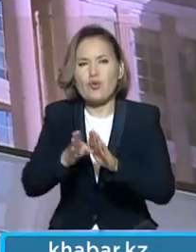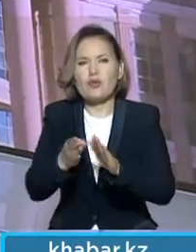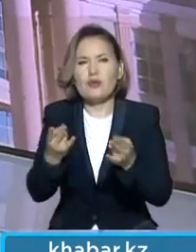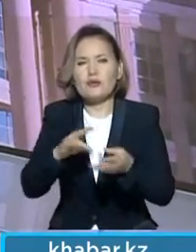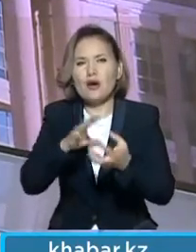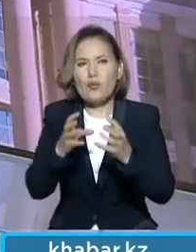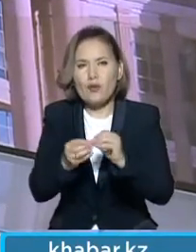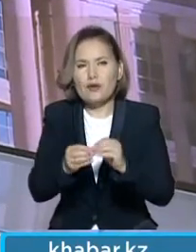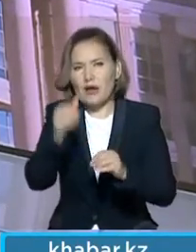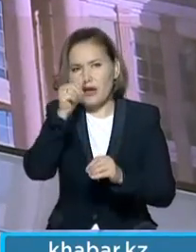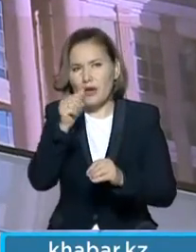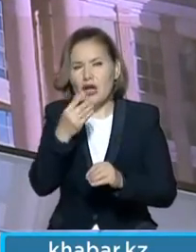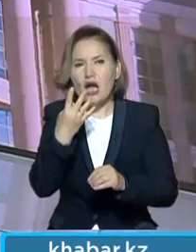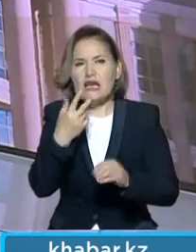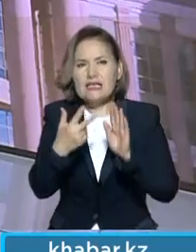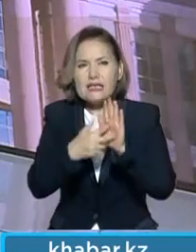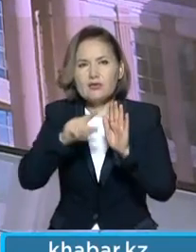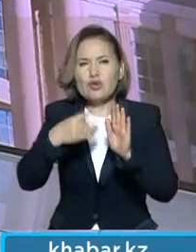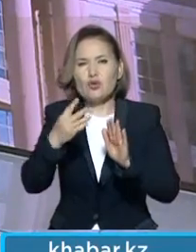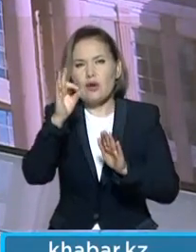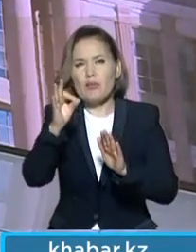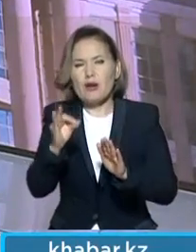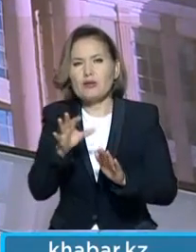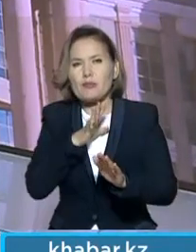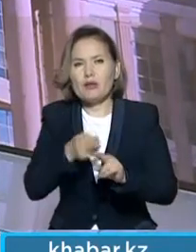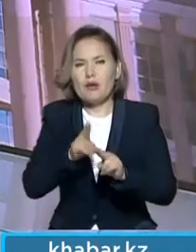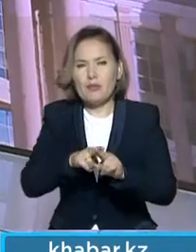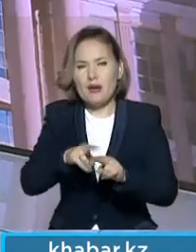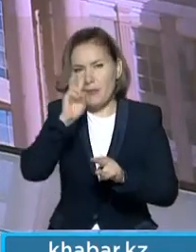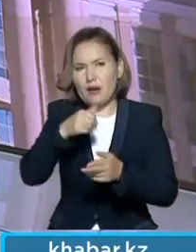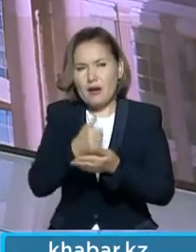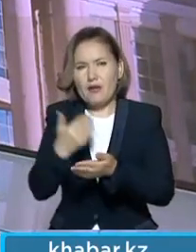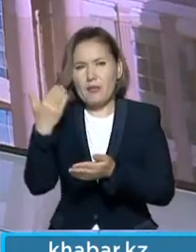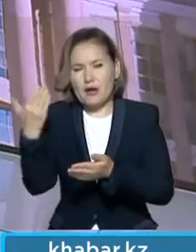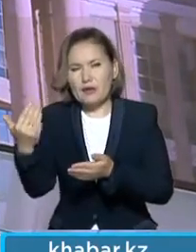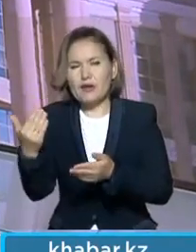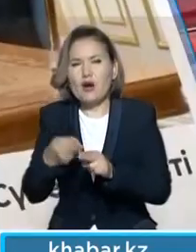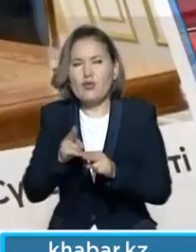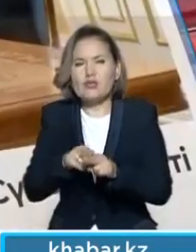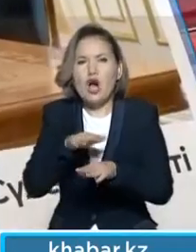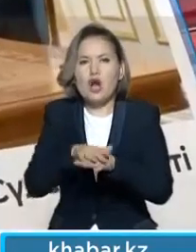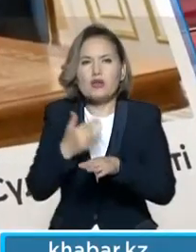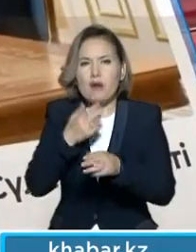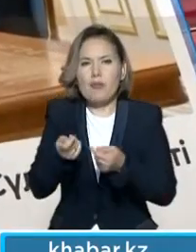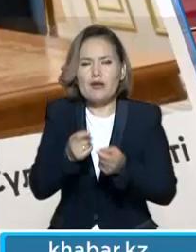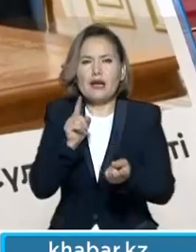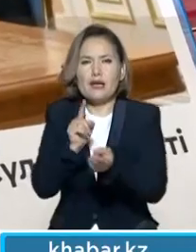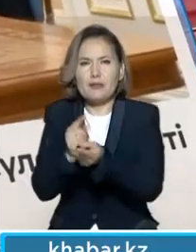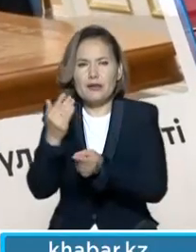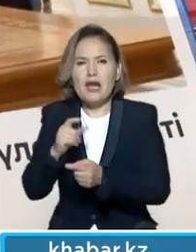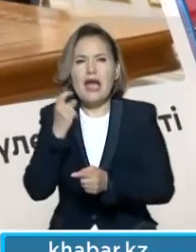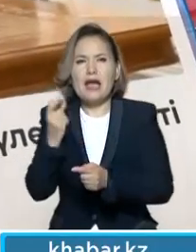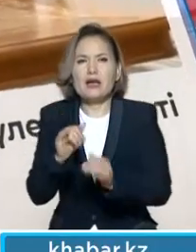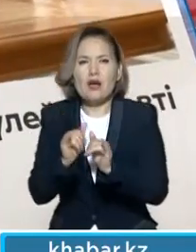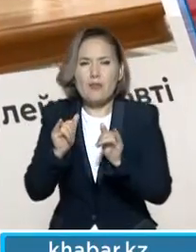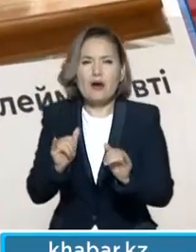бойынша 8,4% болып тұр. Мемлекет басшысының қабылдауында болған Тимур Сүлейменов Қазақстандағы және әлемдегі экономикалық